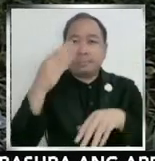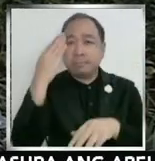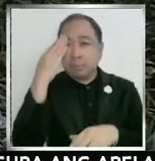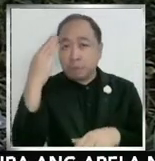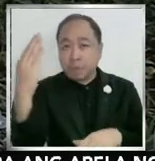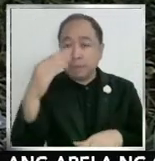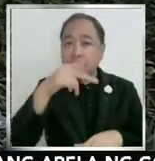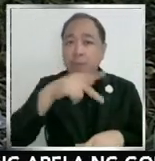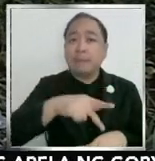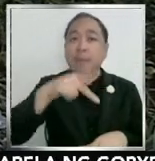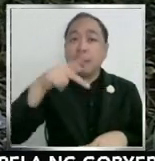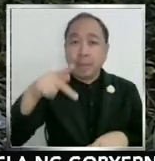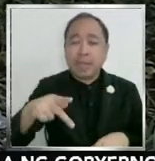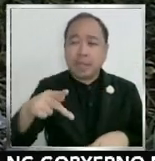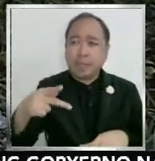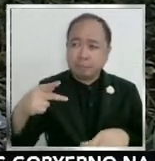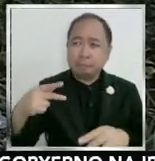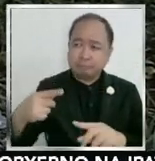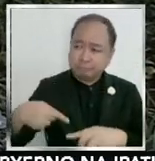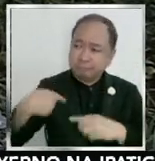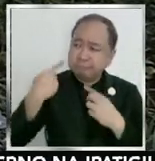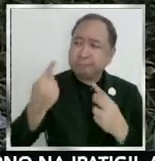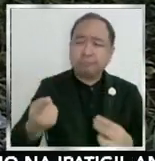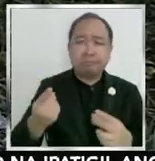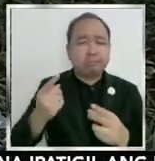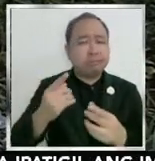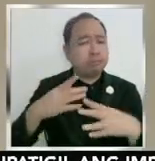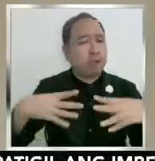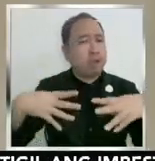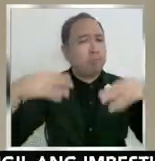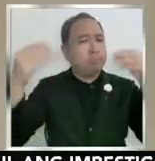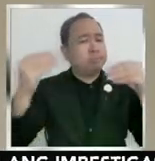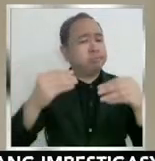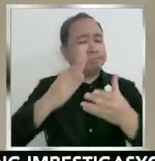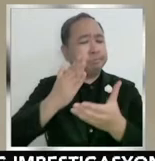kahit pa ilang araw na tumigil ang pag-uulan.